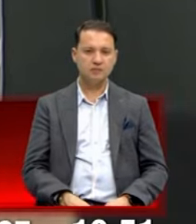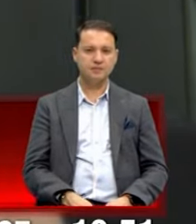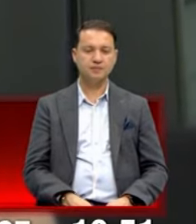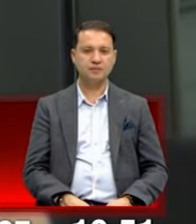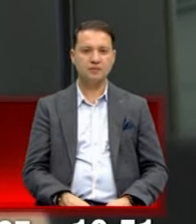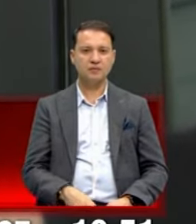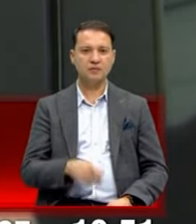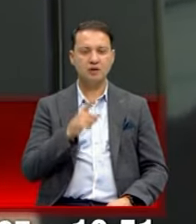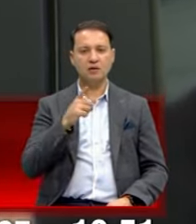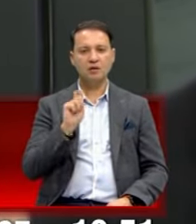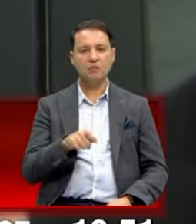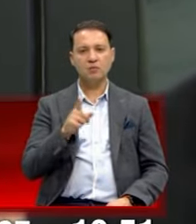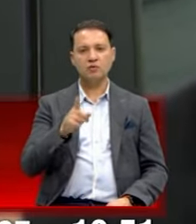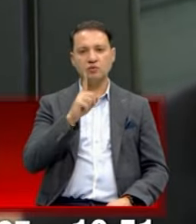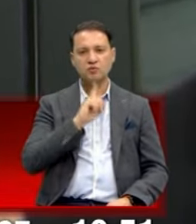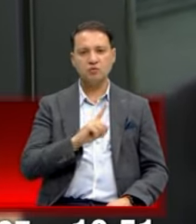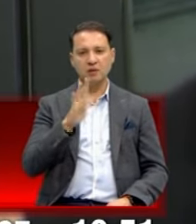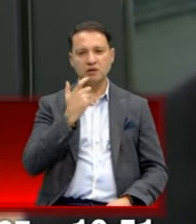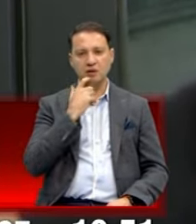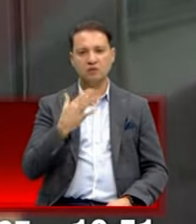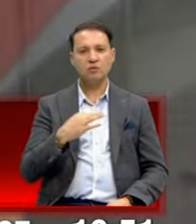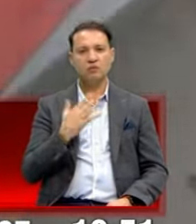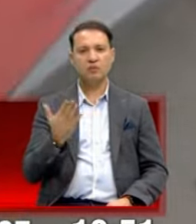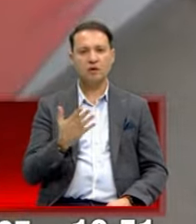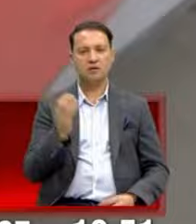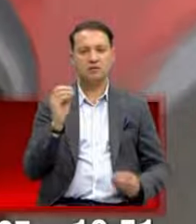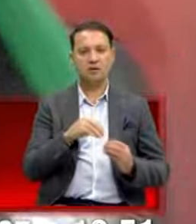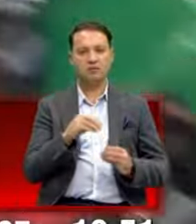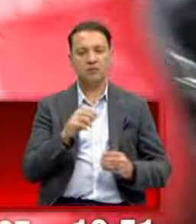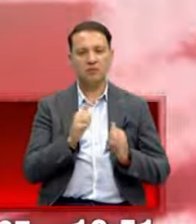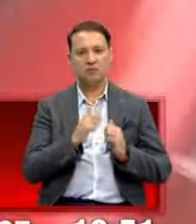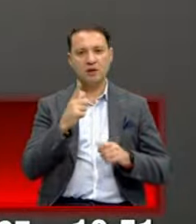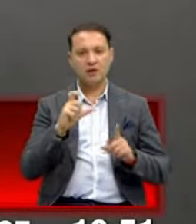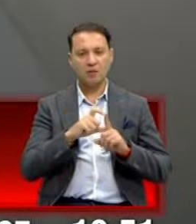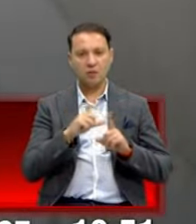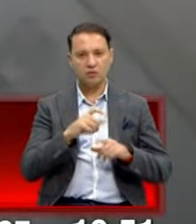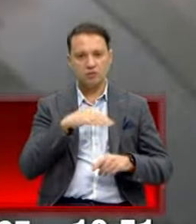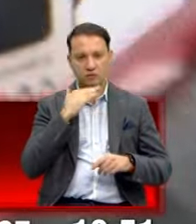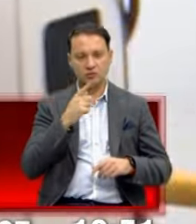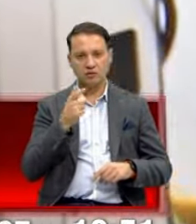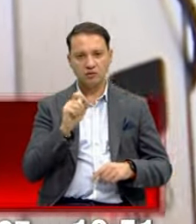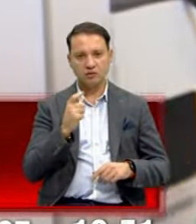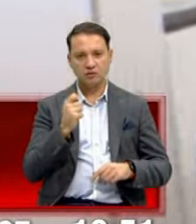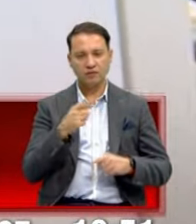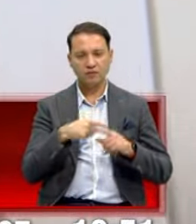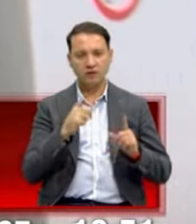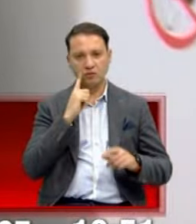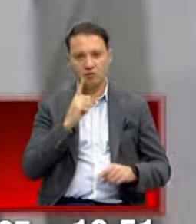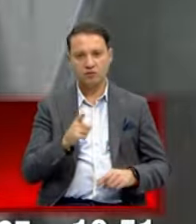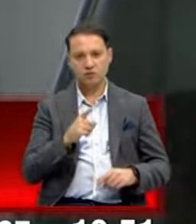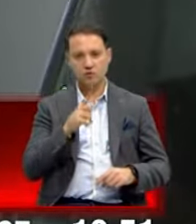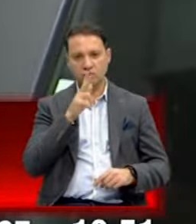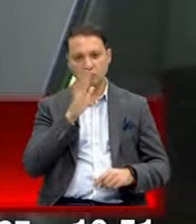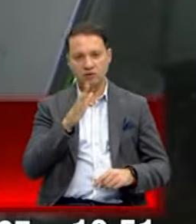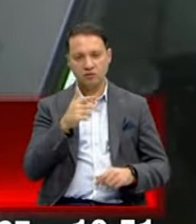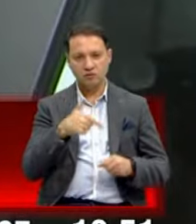Ya yap şunu 100 lira. 5 sene dokunma bize. Zamla beraber bir depoda yaklaşık 90 liralık fark olacak.